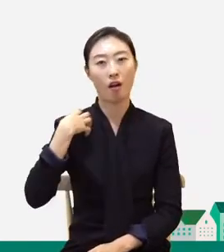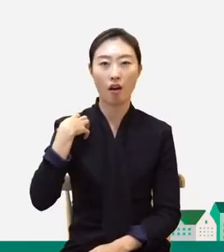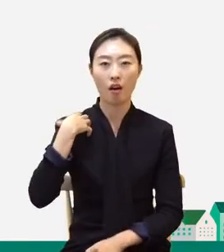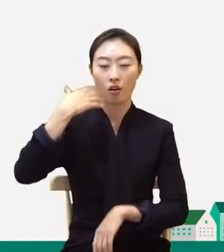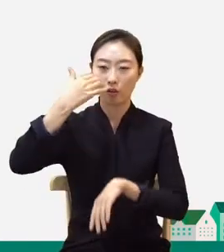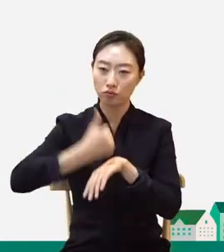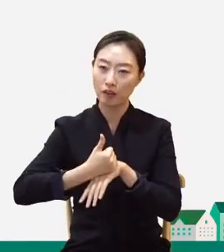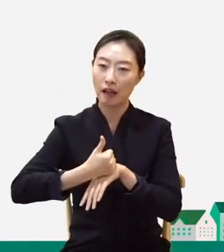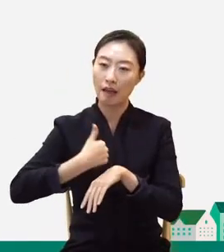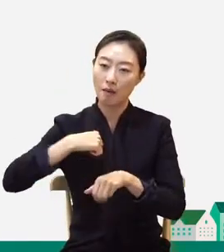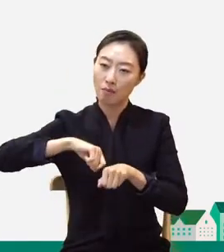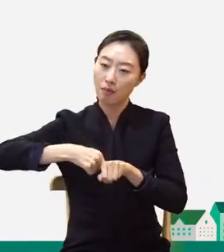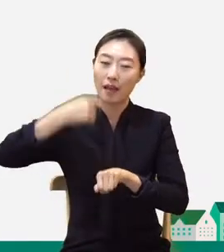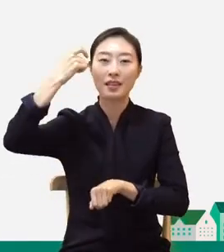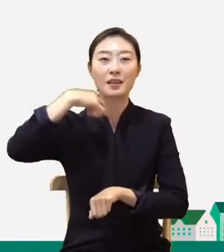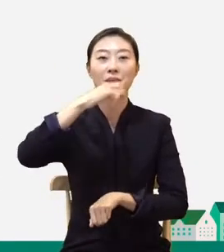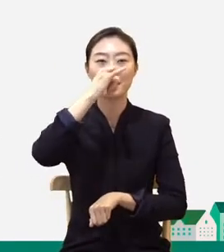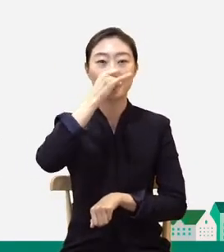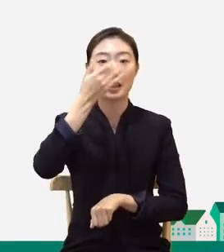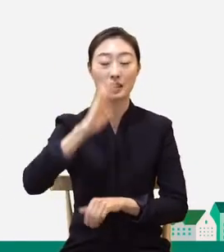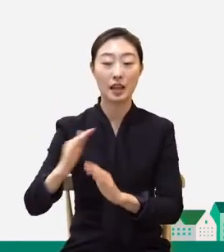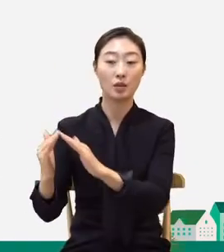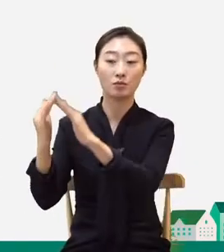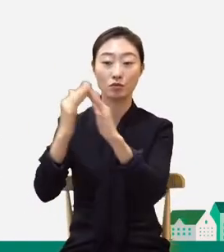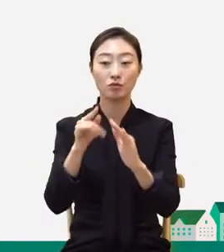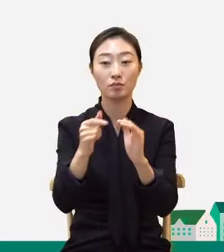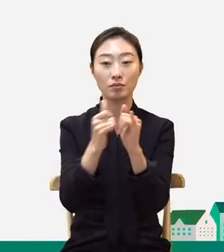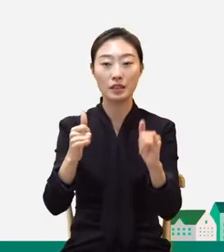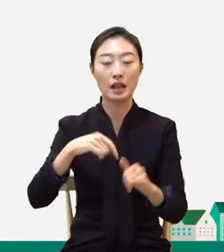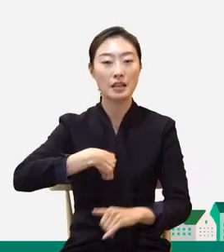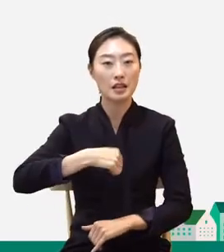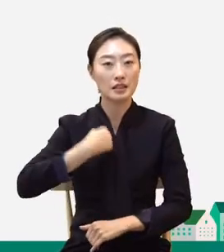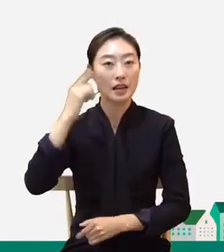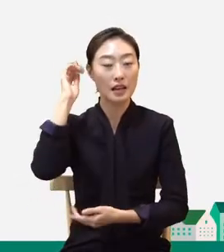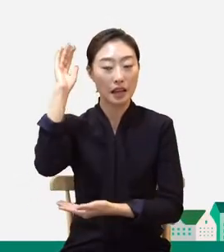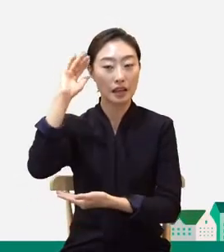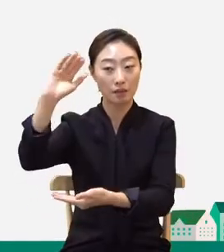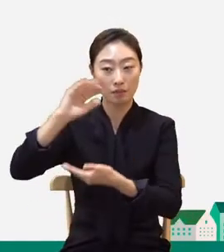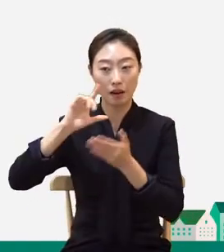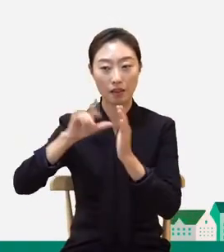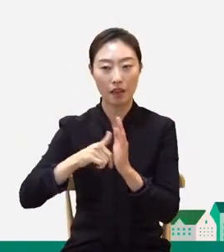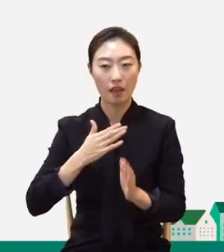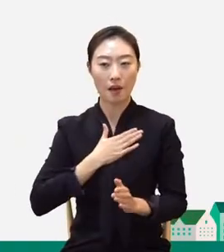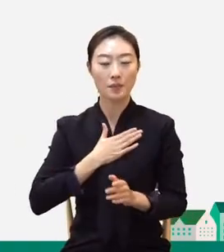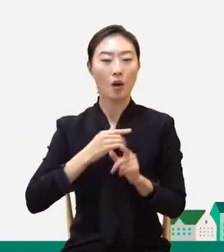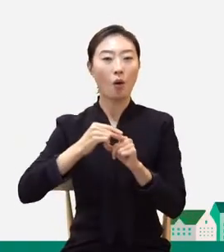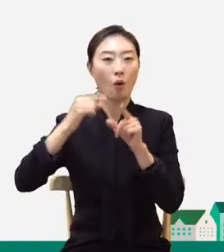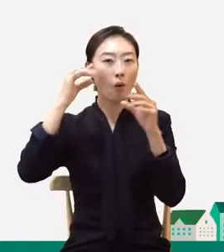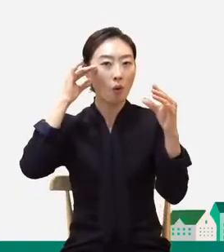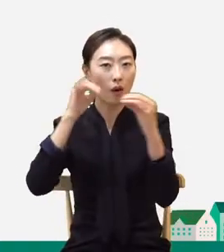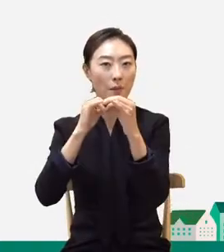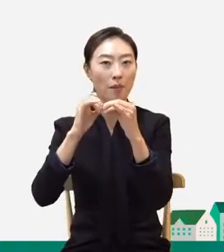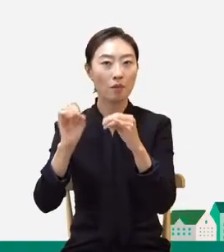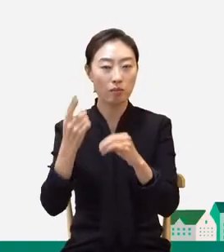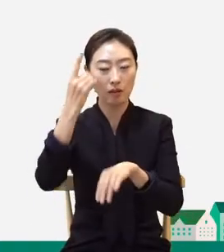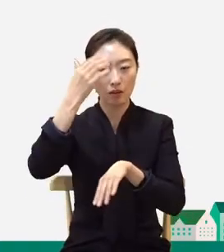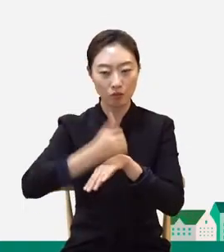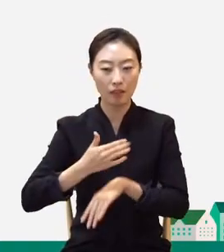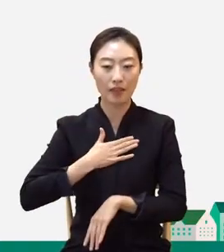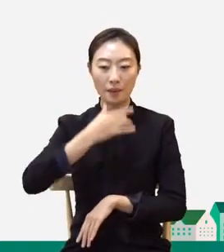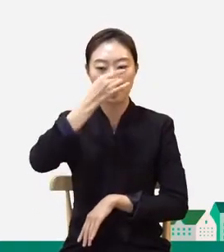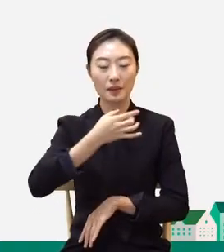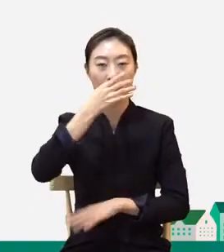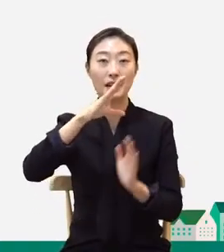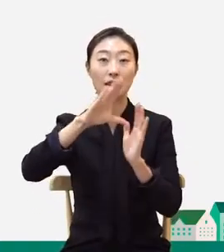했습니다. 특히 입주자분들이 증상에 대해 말씀하실 때 감정의 전이가 되어 많이 힘들 때도 있었습니다.